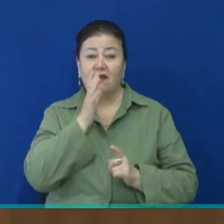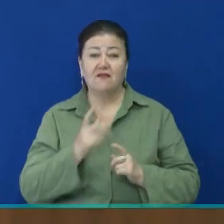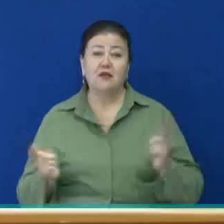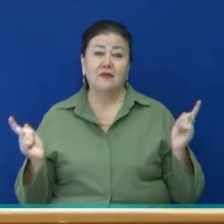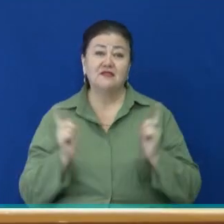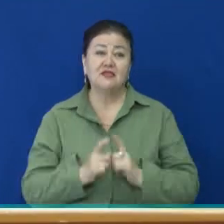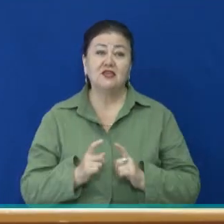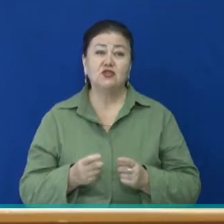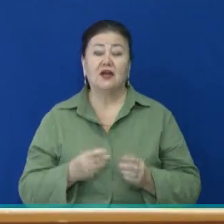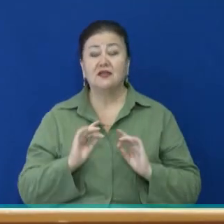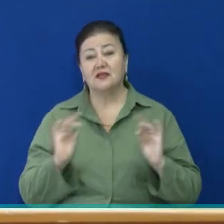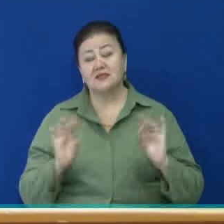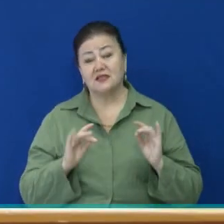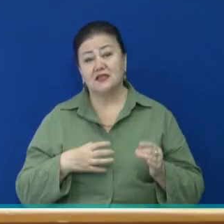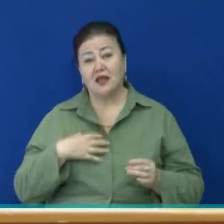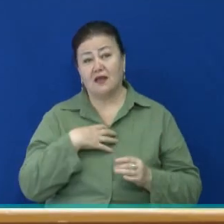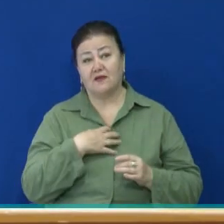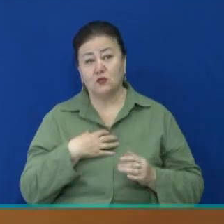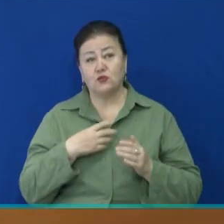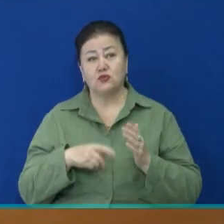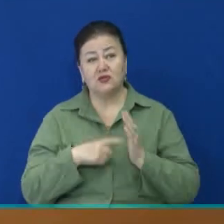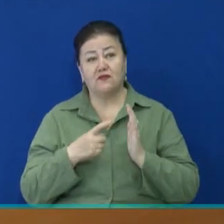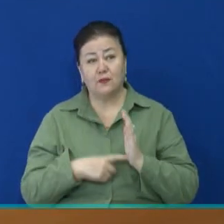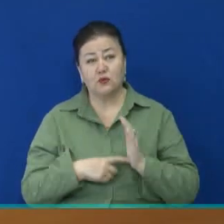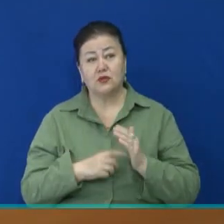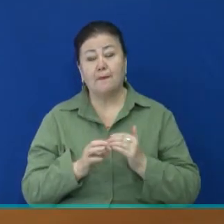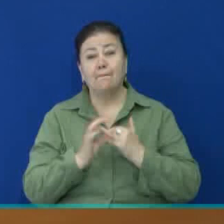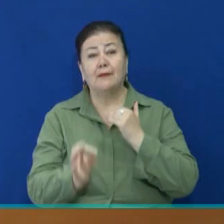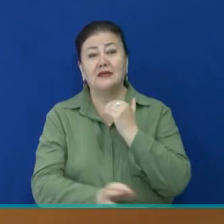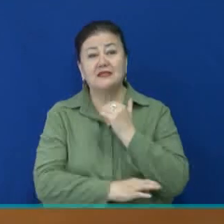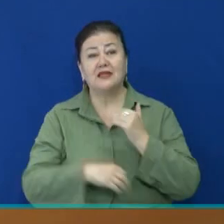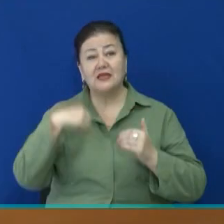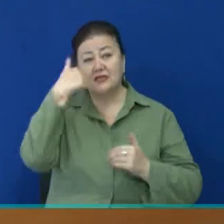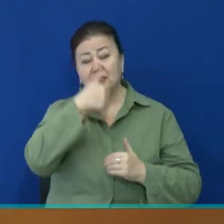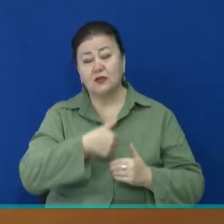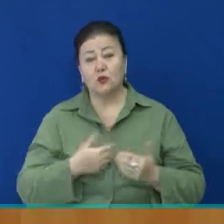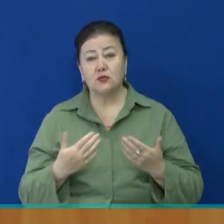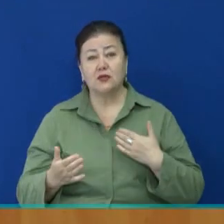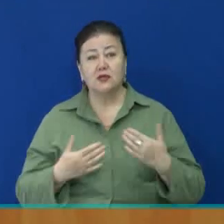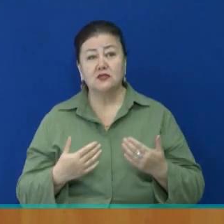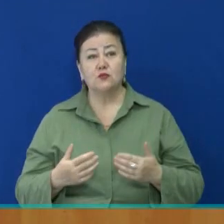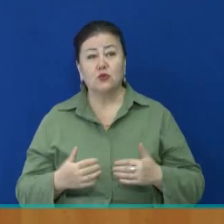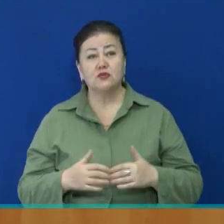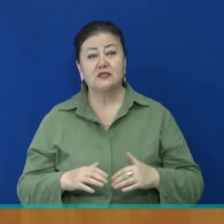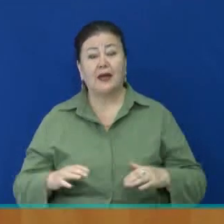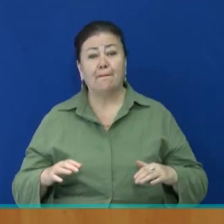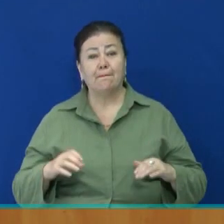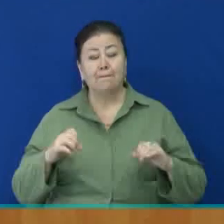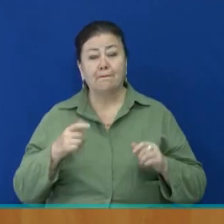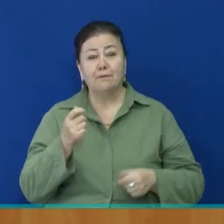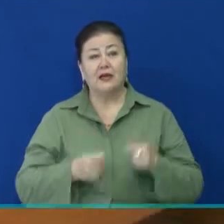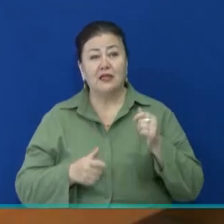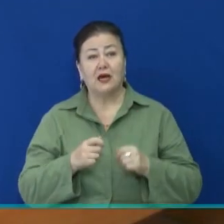вопросы и предложения. Очевидно, сельчанам есть что сказать. В последние годы в регионе спрос на кобыли, молоко и мясо вырос. Население